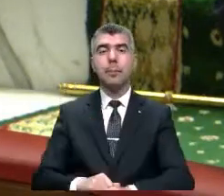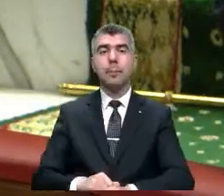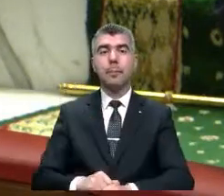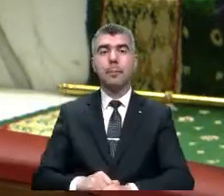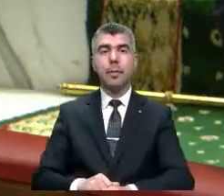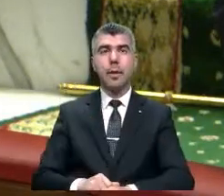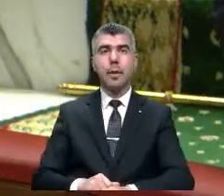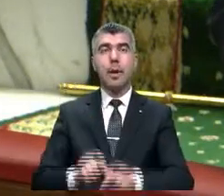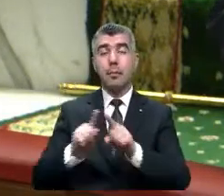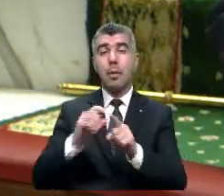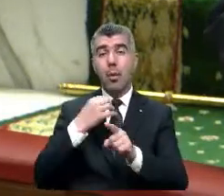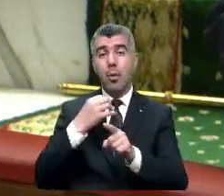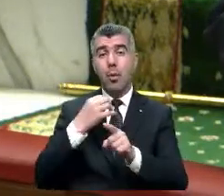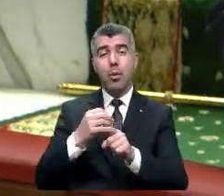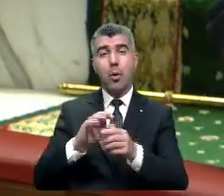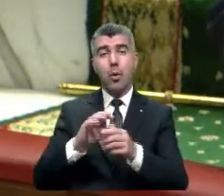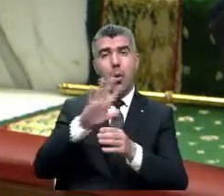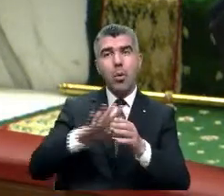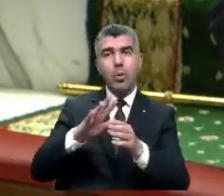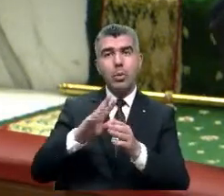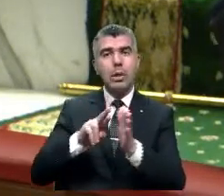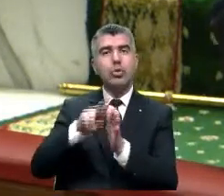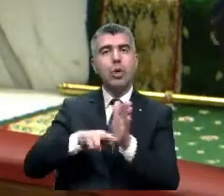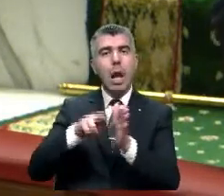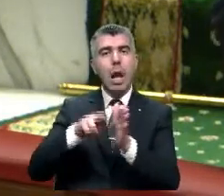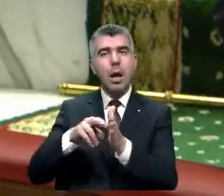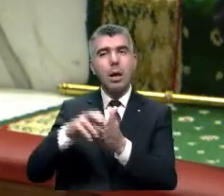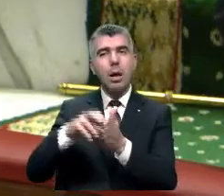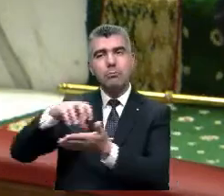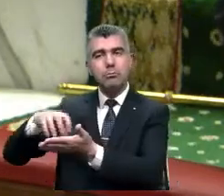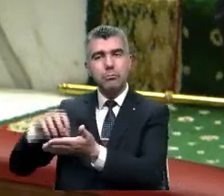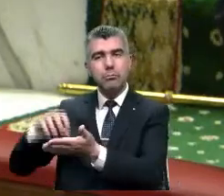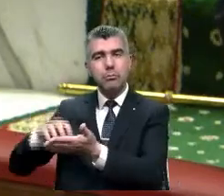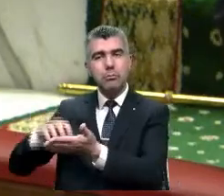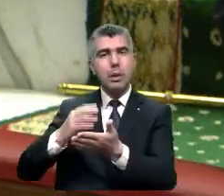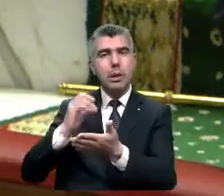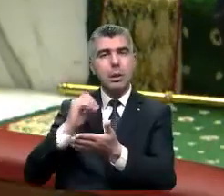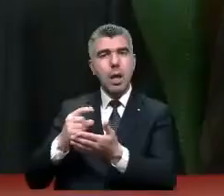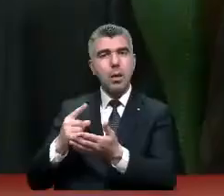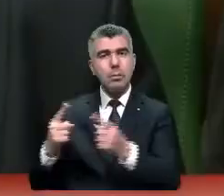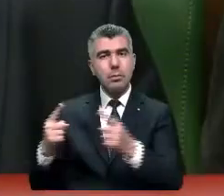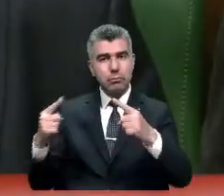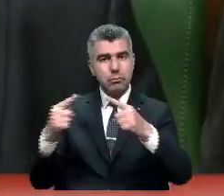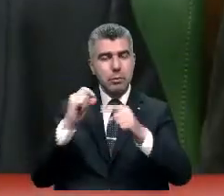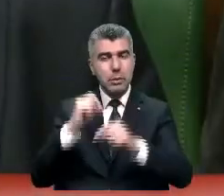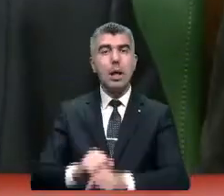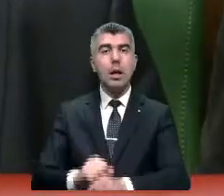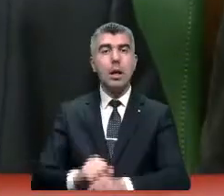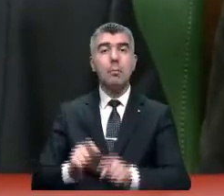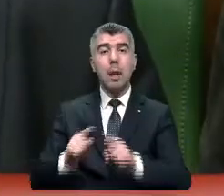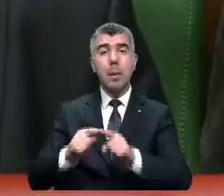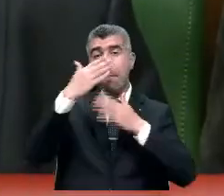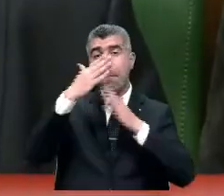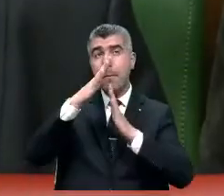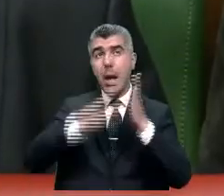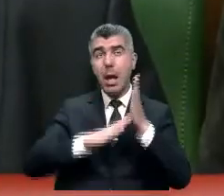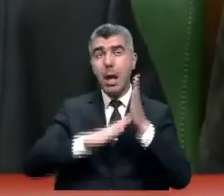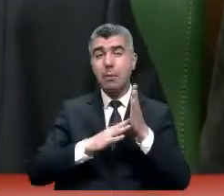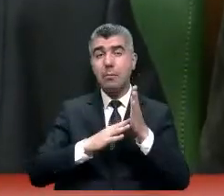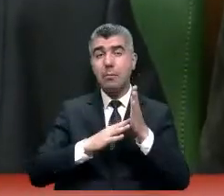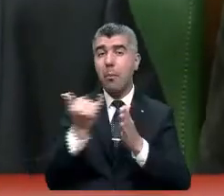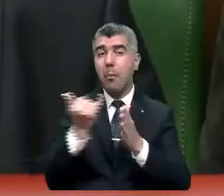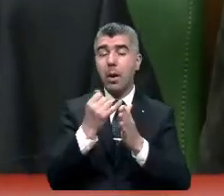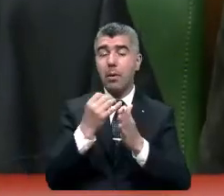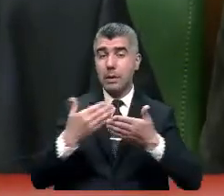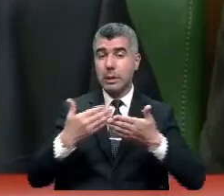يخص الإجراءات المتخذة من أجل ربط جميع الجهات لمواكبة مسلسل التنمية المستدامة ببلادنا، تتوفر المغرب على رؤية استشرافية مهيكلة